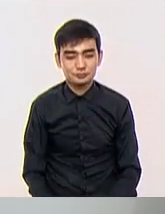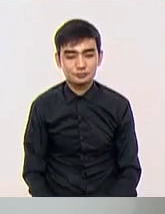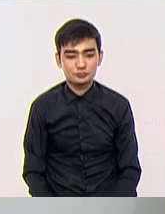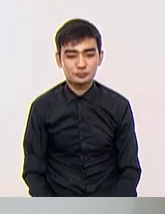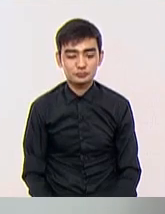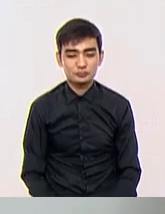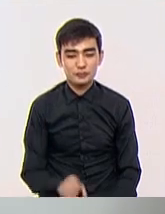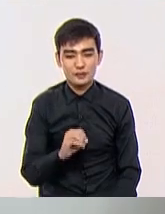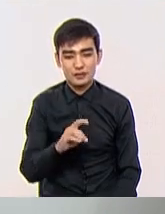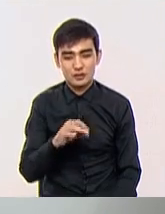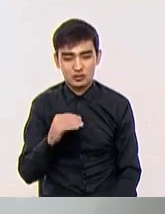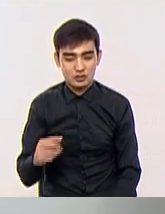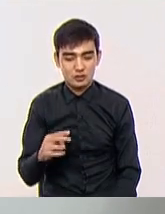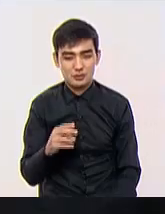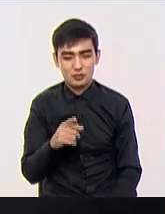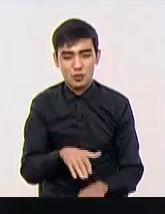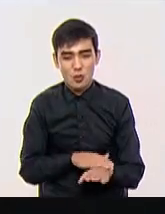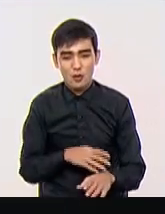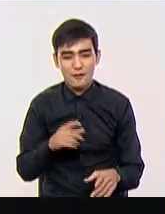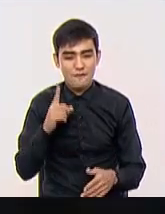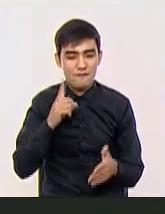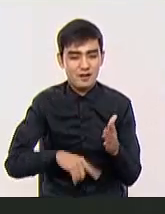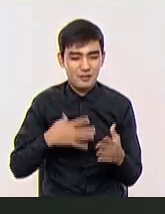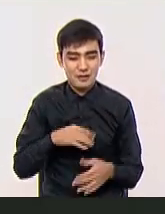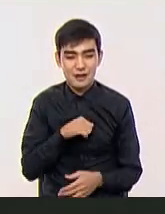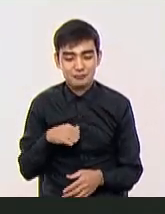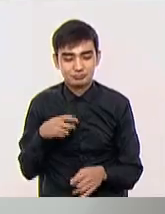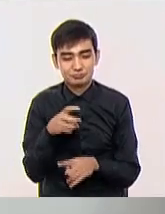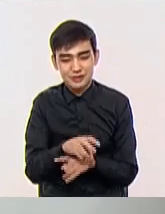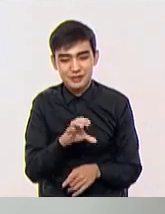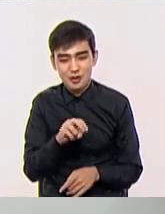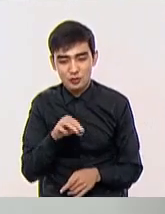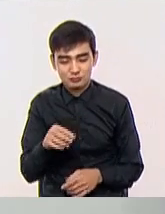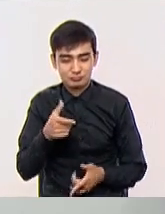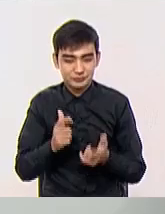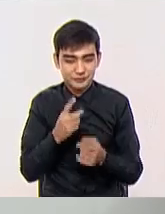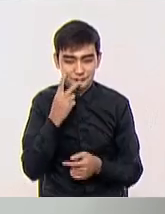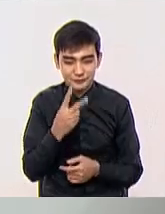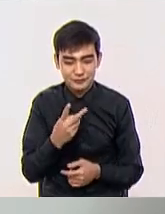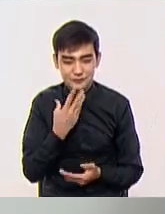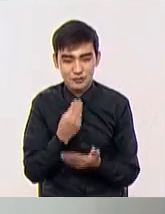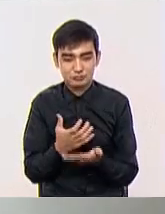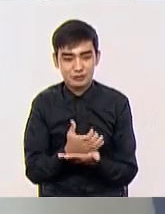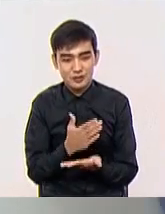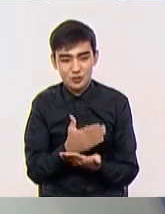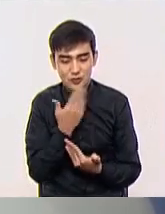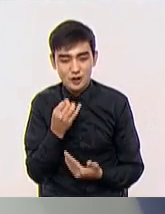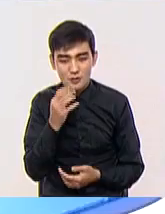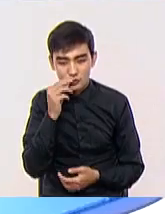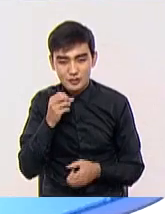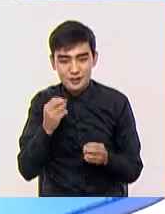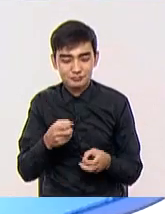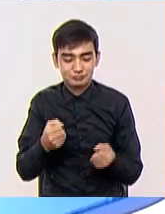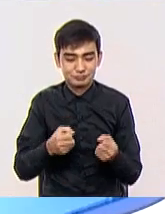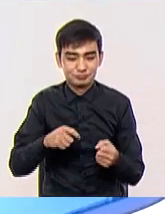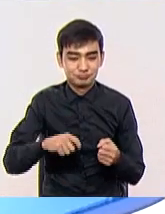Дидар Акимжанов долго не верил в свою удачу, пока сам не приехал в салон, чтобы воочию убедиться в своем выигрыше. После того, как мужчина сел за